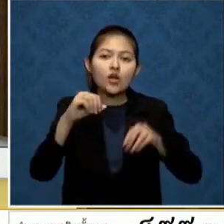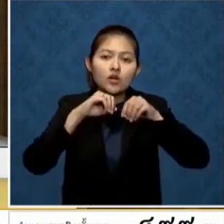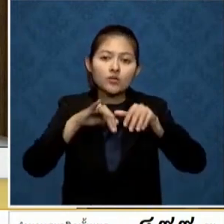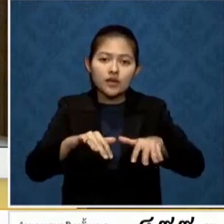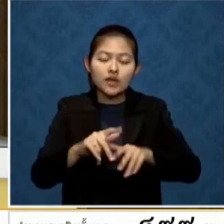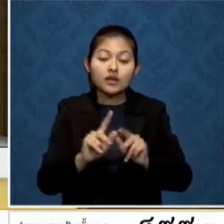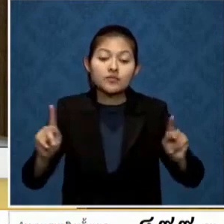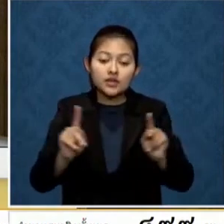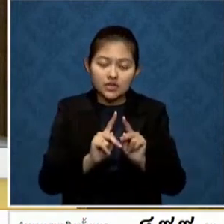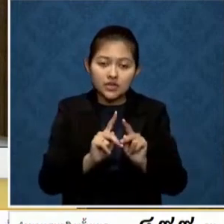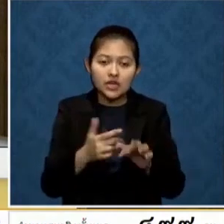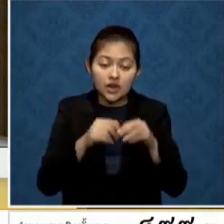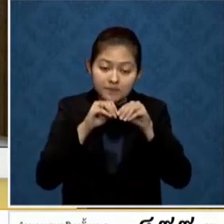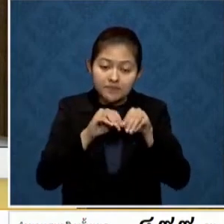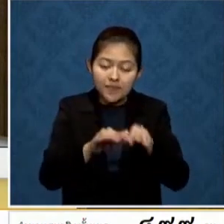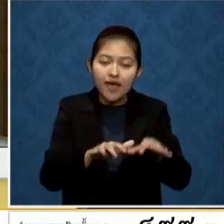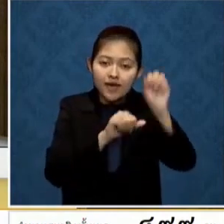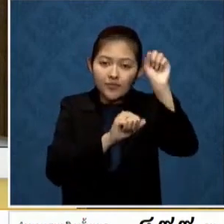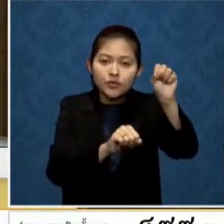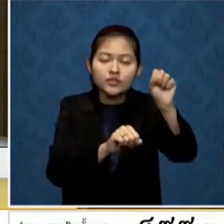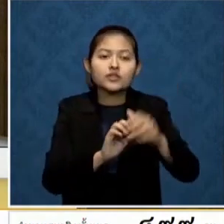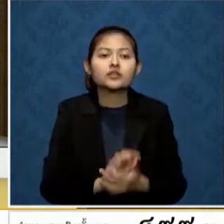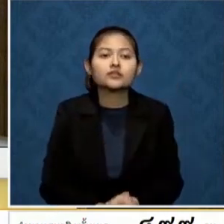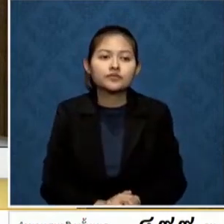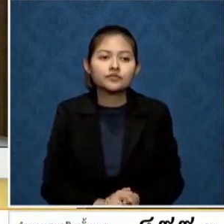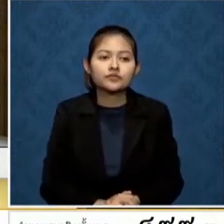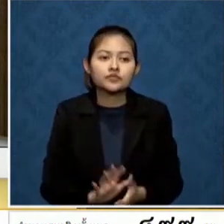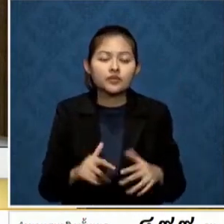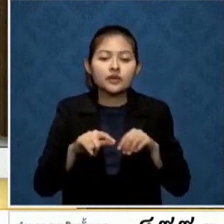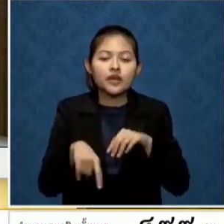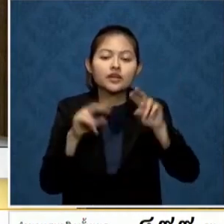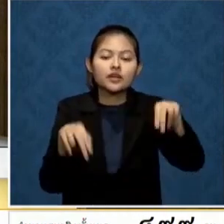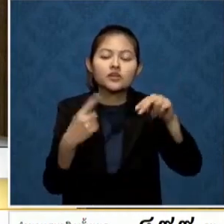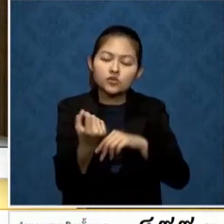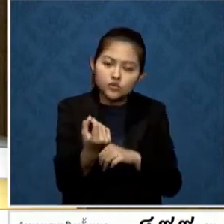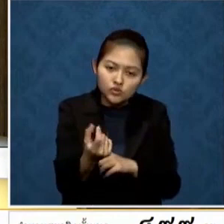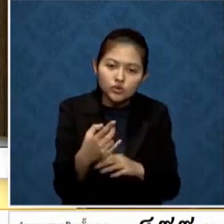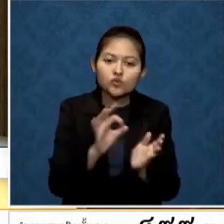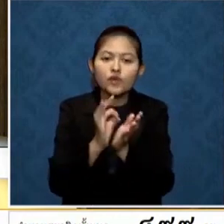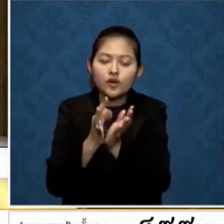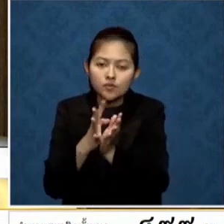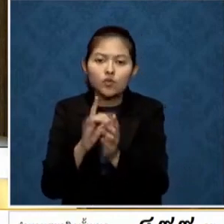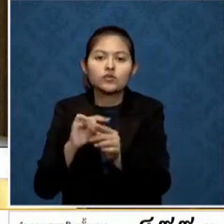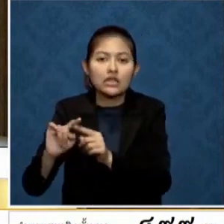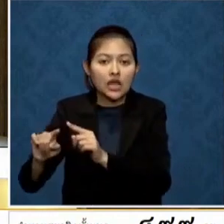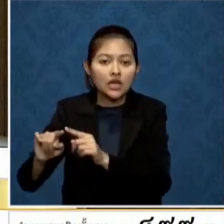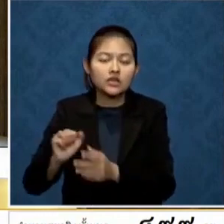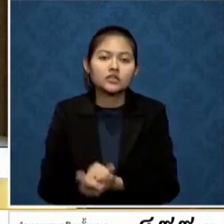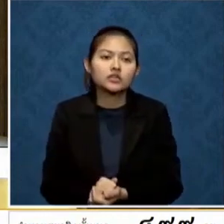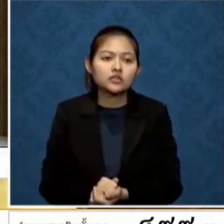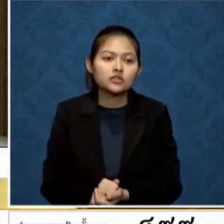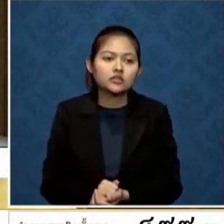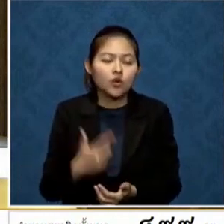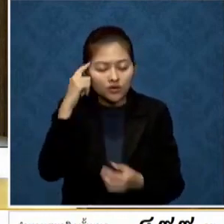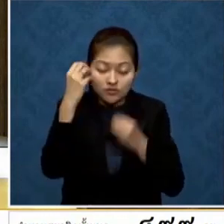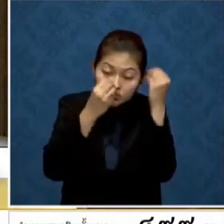เนี่ยมันมีการเปิดเผยอย่างเป็นระบบพูดง่ายๆคือมีการถ่ายทอดสดผ่านช่องงทางทางการเนี่ยไอ้ความโกลาหล